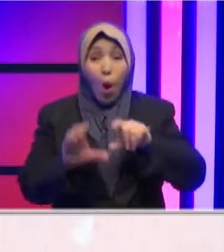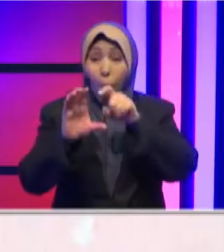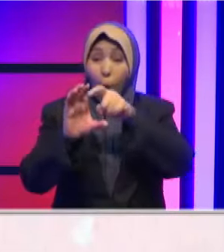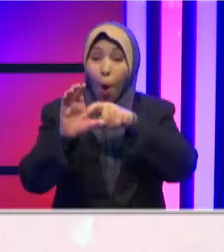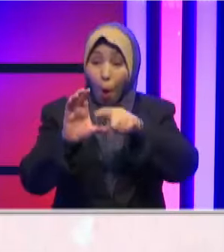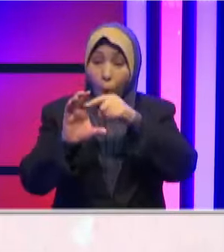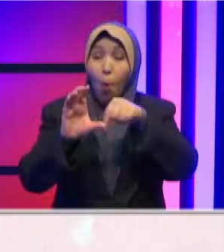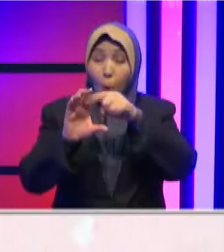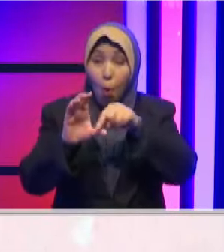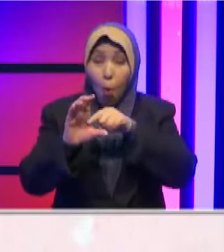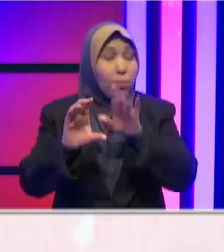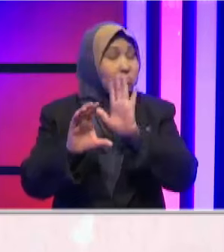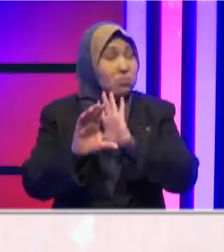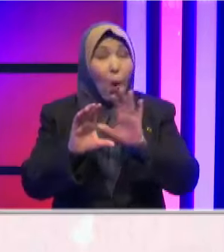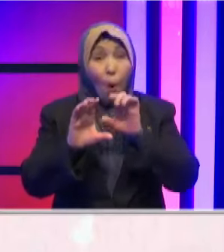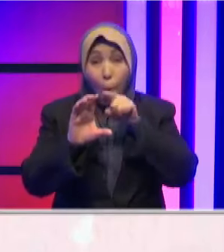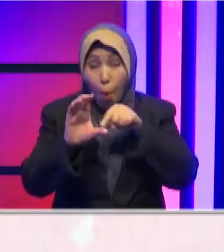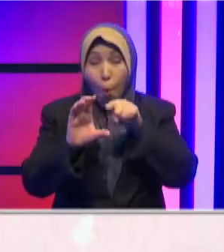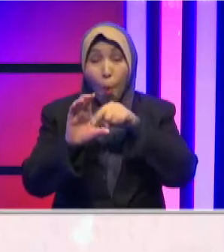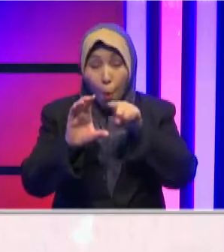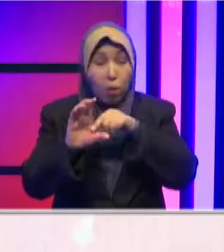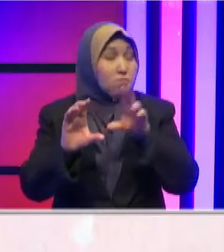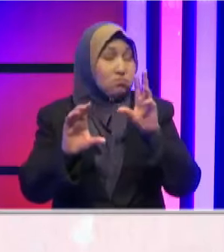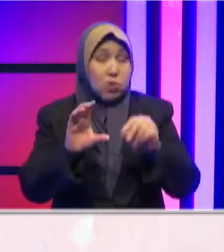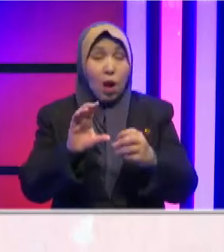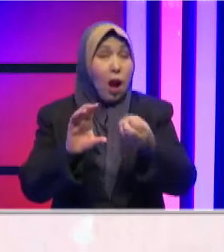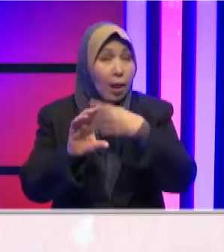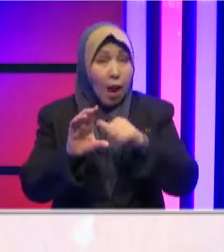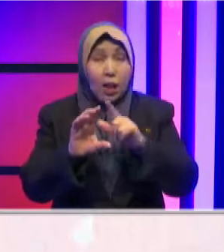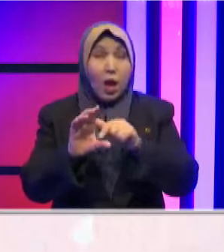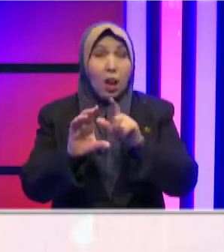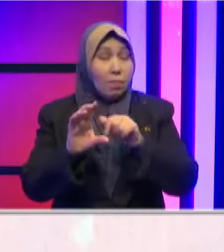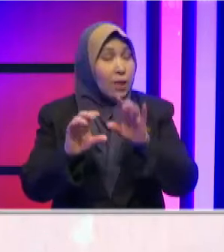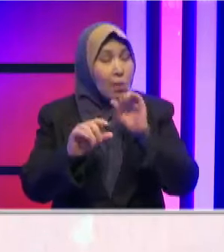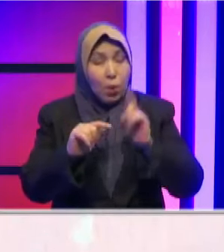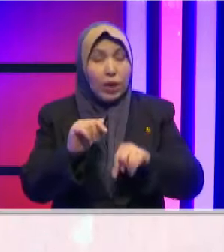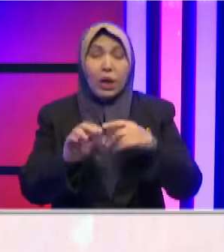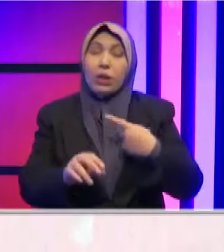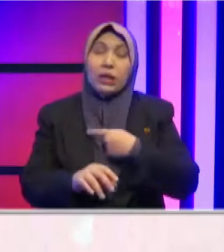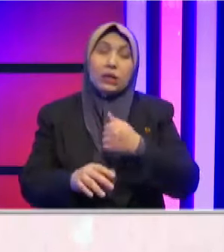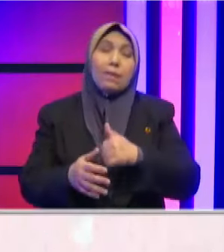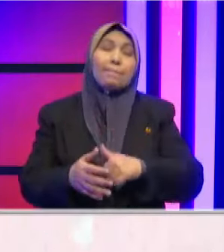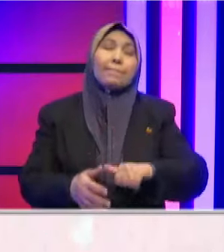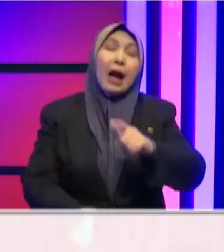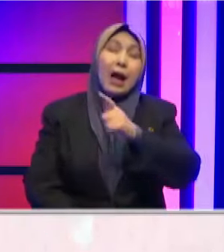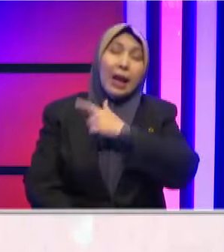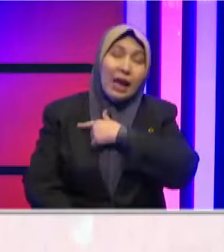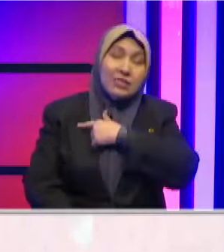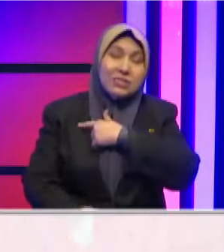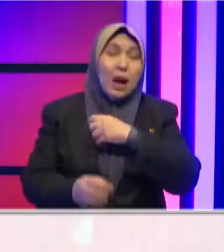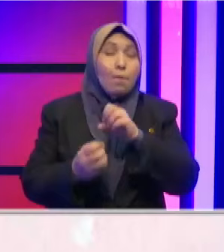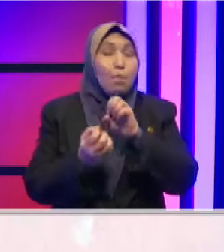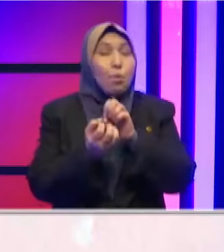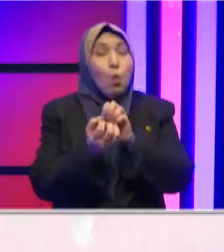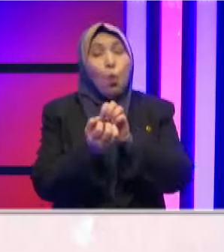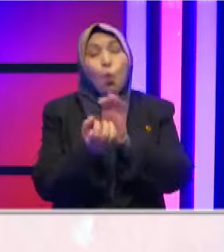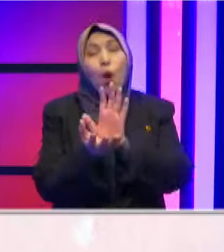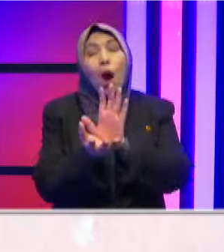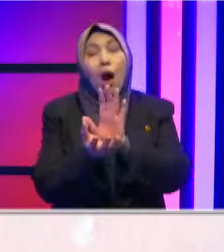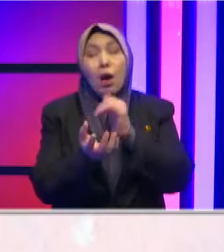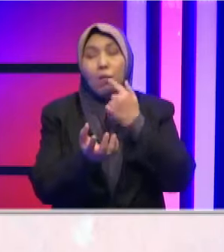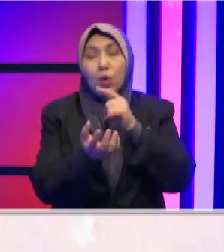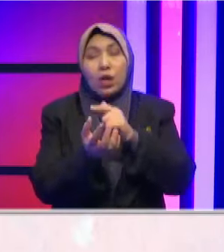Hawa Kholil alami Nah kalau kita malas untuk membuka mulut sedikit maka